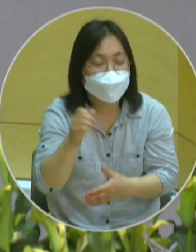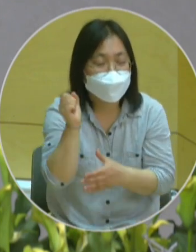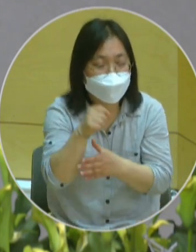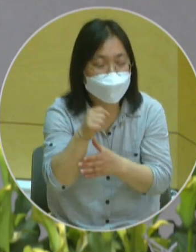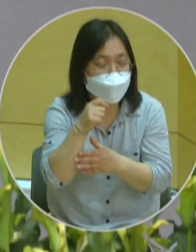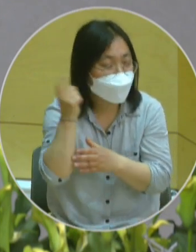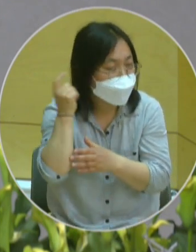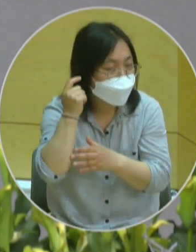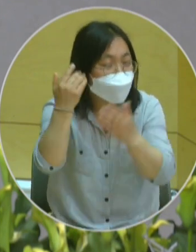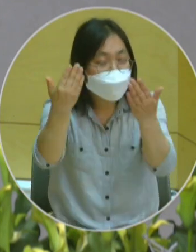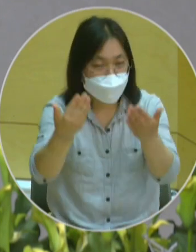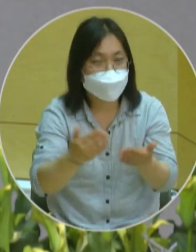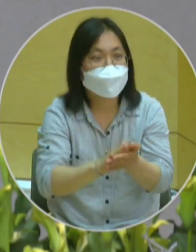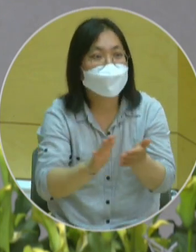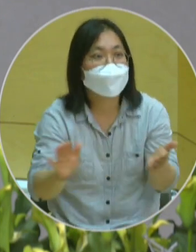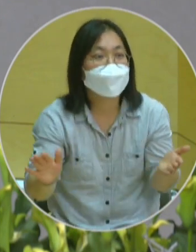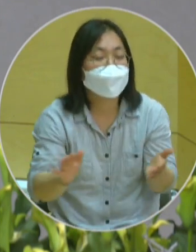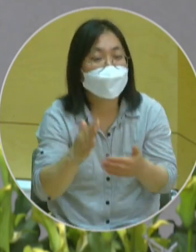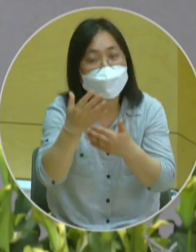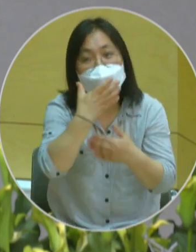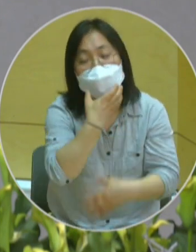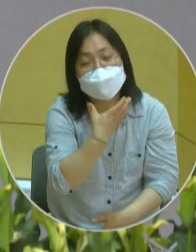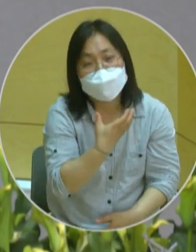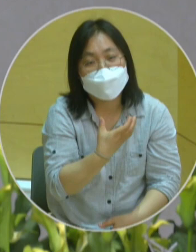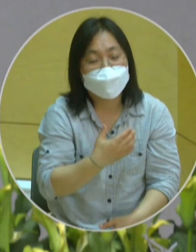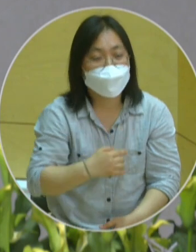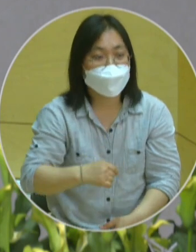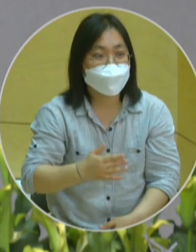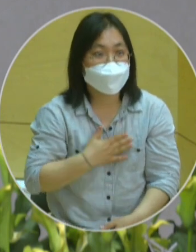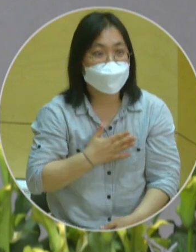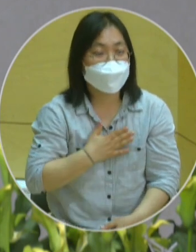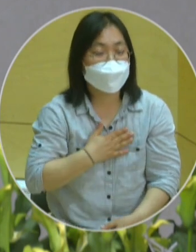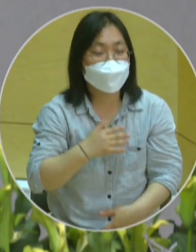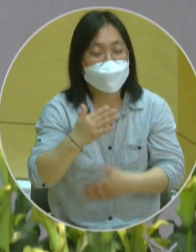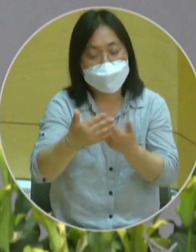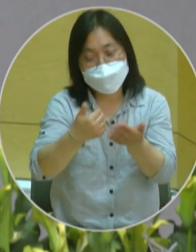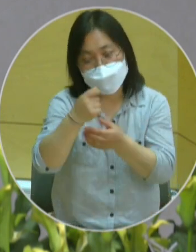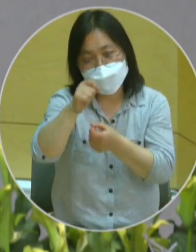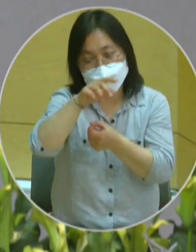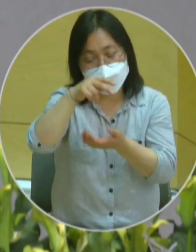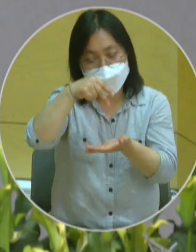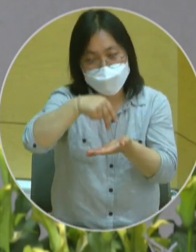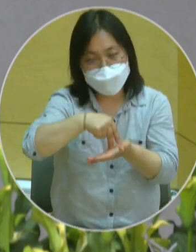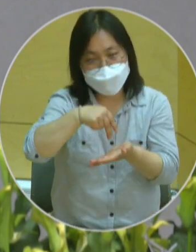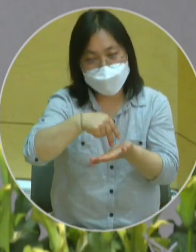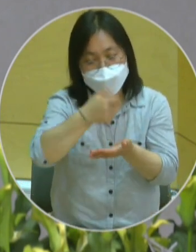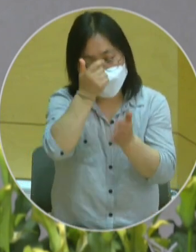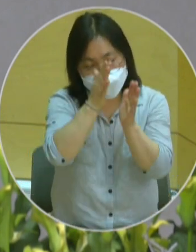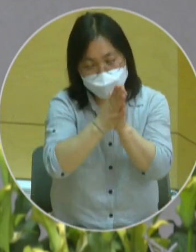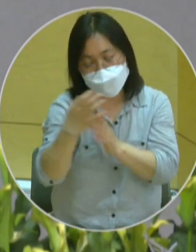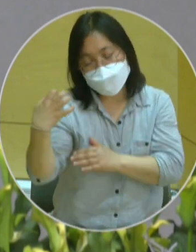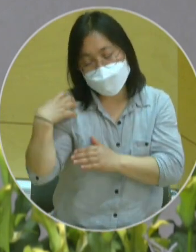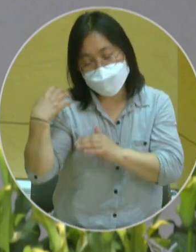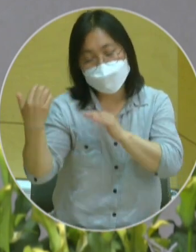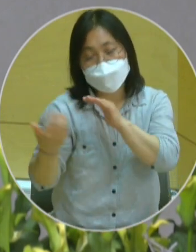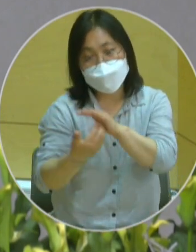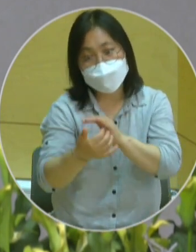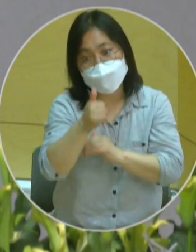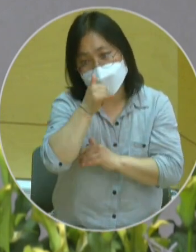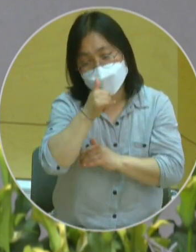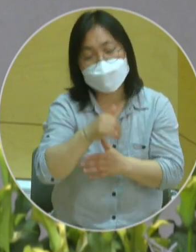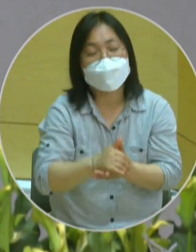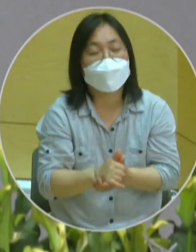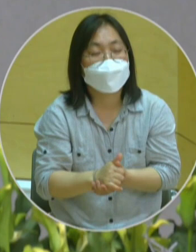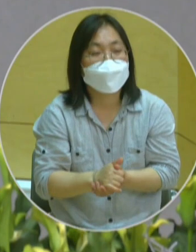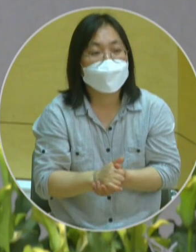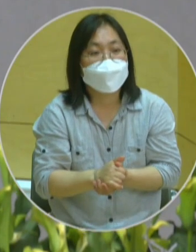들어주셨잖아요. 그건 뭘까요? 아브라함이 자기가 하나님 앞에 서서 기도해야 될 책임을 다하고 있다는 것, 자기의 의무를 다하고